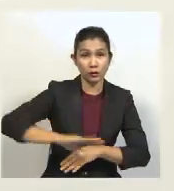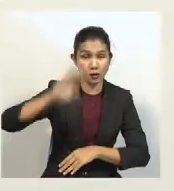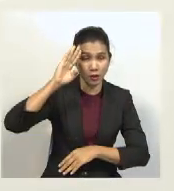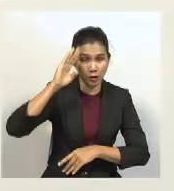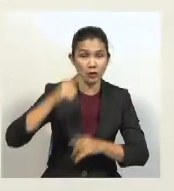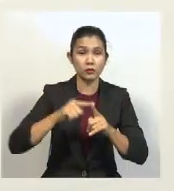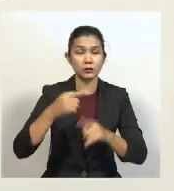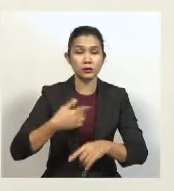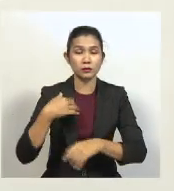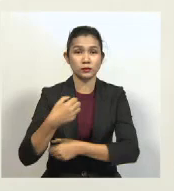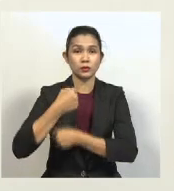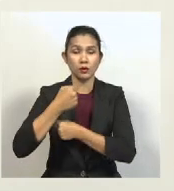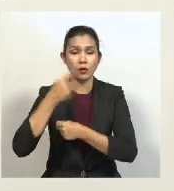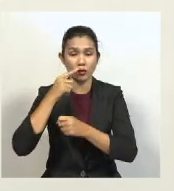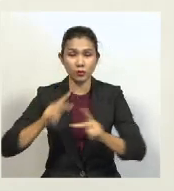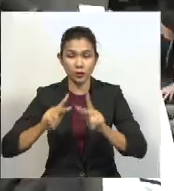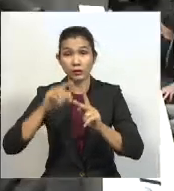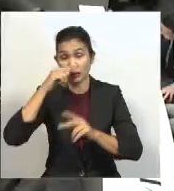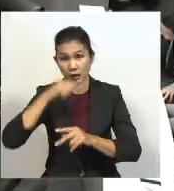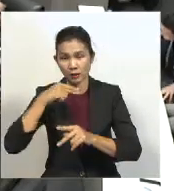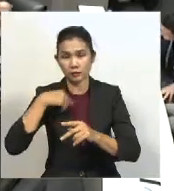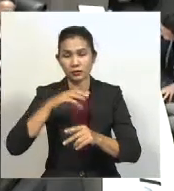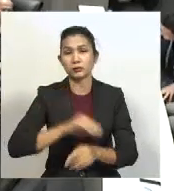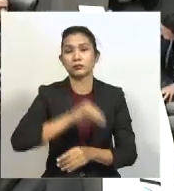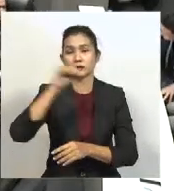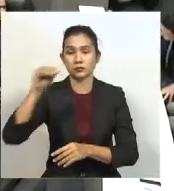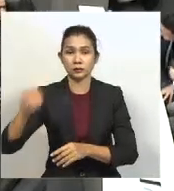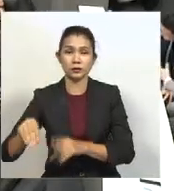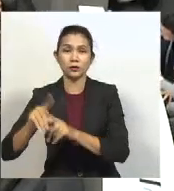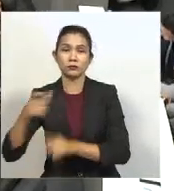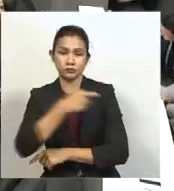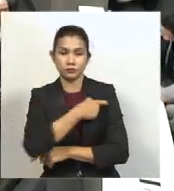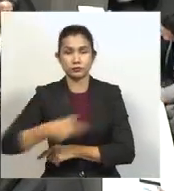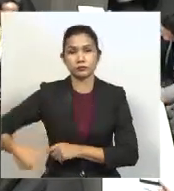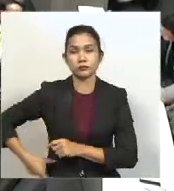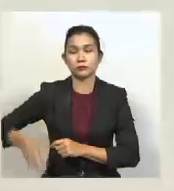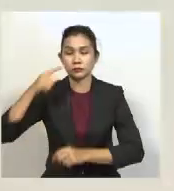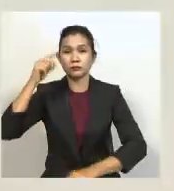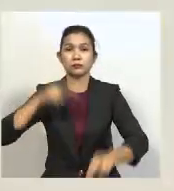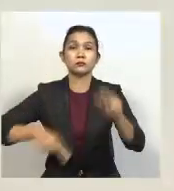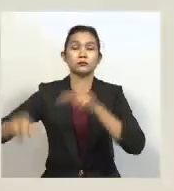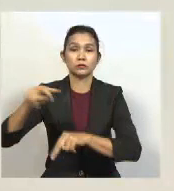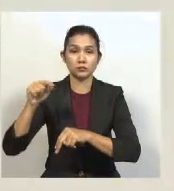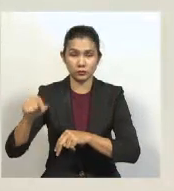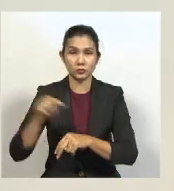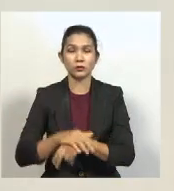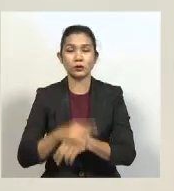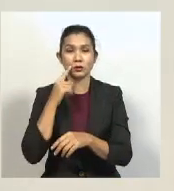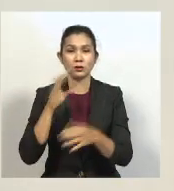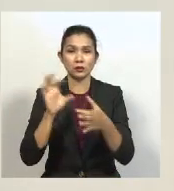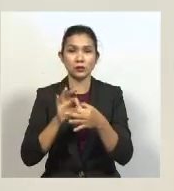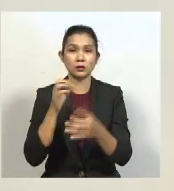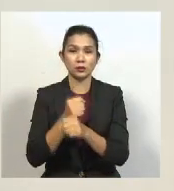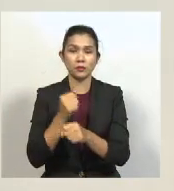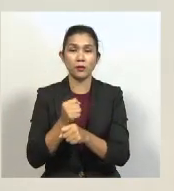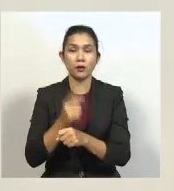ของกองทัพบกกองทัพไทยกระทรวงกลาโหมไปเป็นของหน่วยบัญชาการถวายความปลอดภัยรักษาพระองค์ซึ่งเป็นส่วนราช